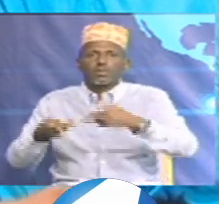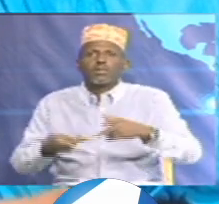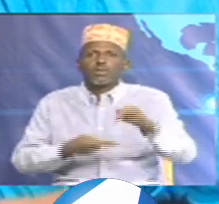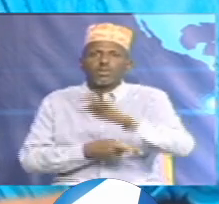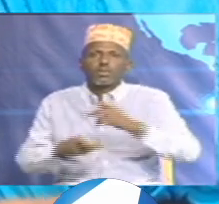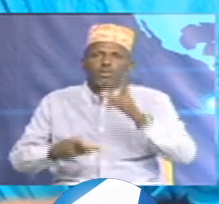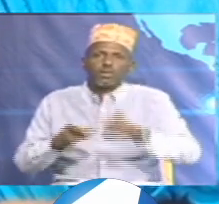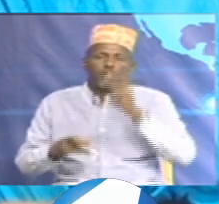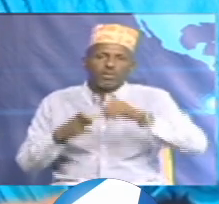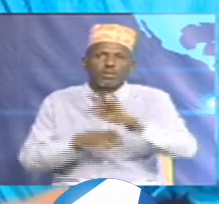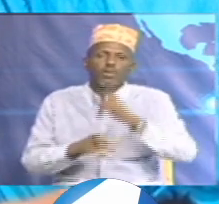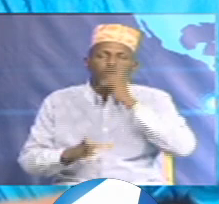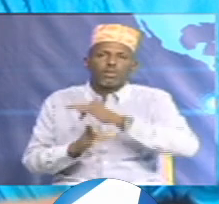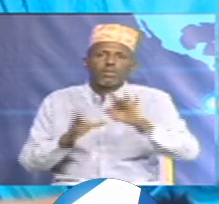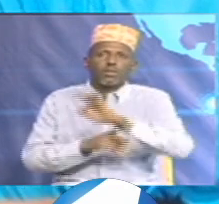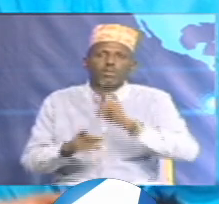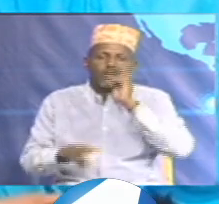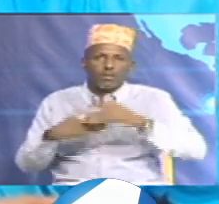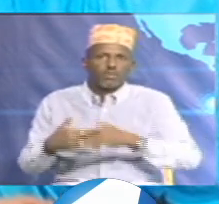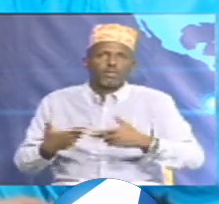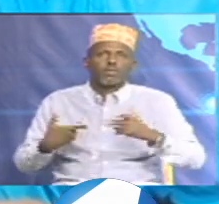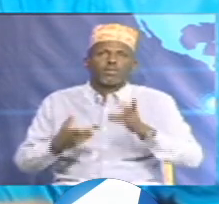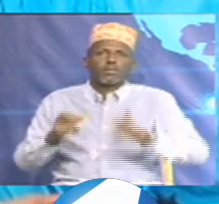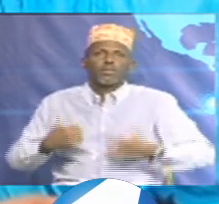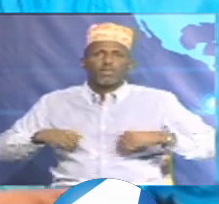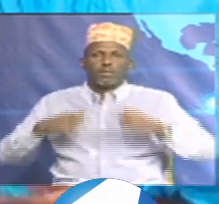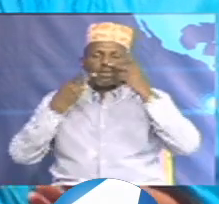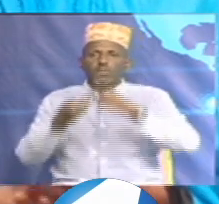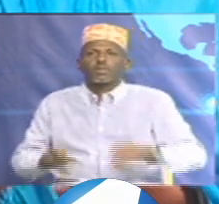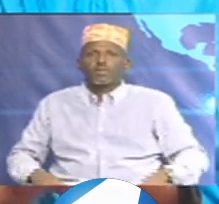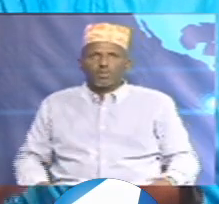importante de la population, en l'occurrence la jeunesse de notre pays.